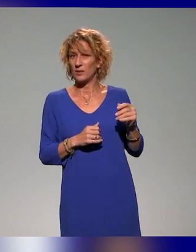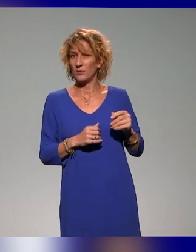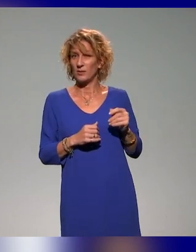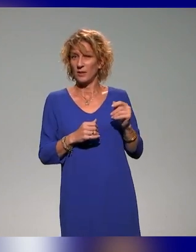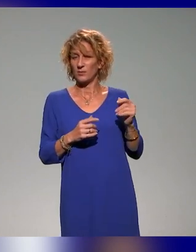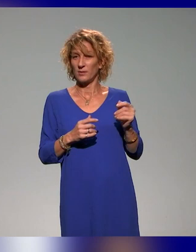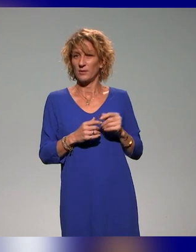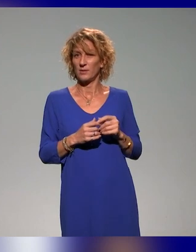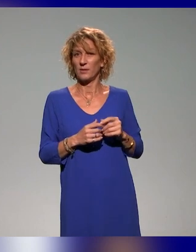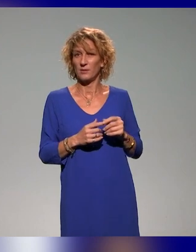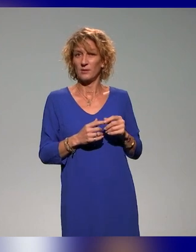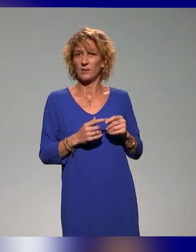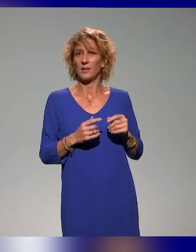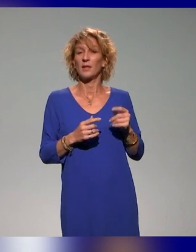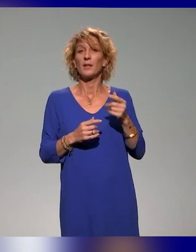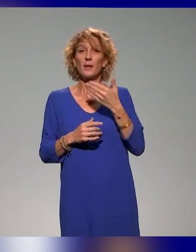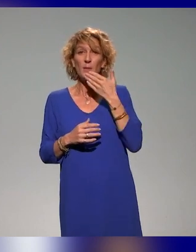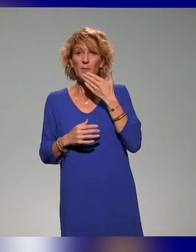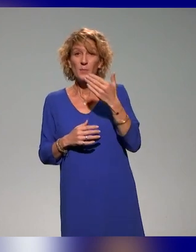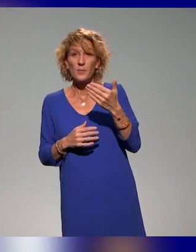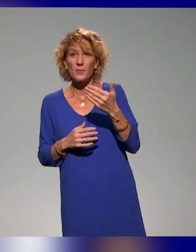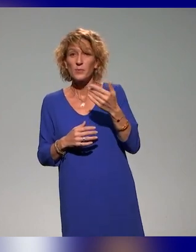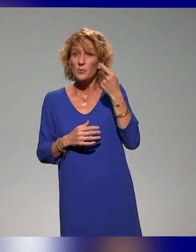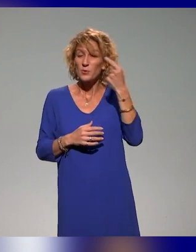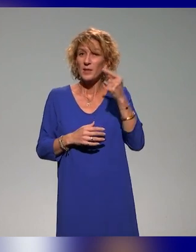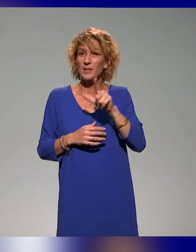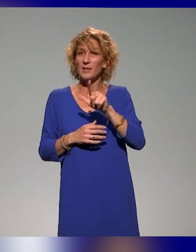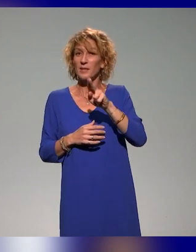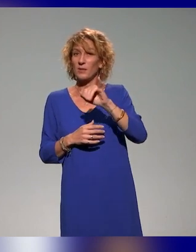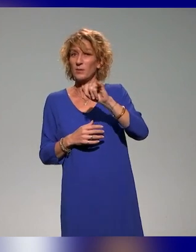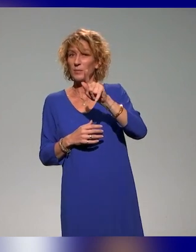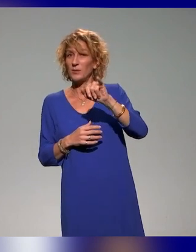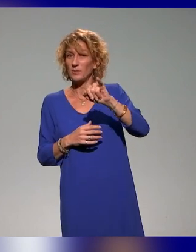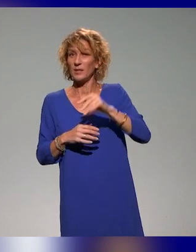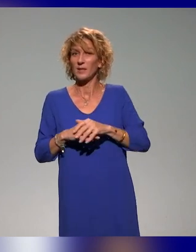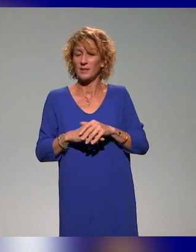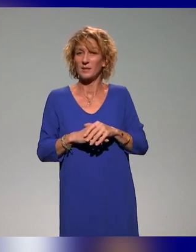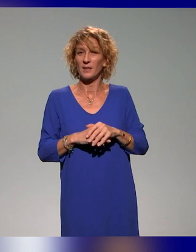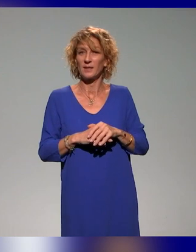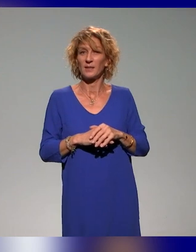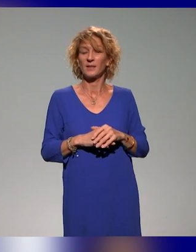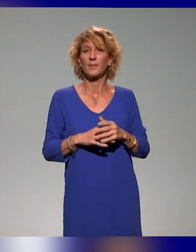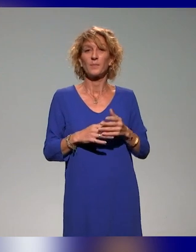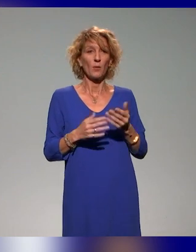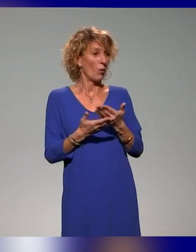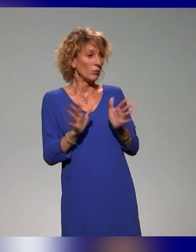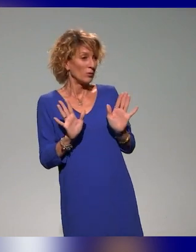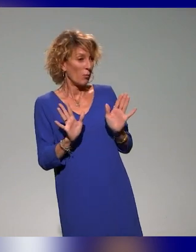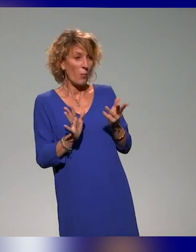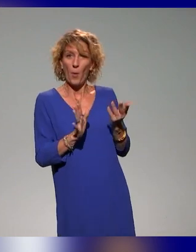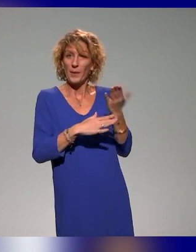Angie. Il me semblait que c'est Luigi qui commençait, mais... Là, c'est juste la présentation, donc je ne te prends pas